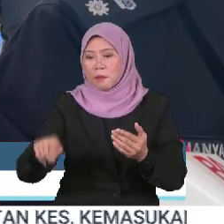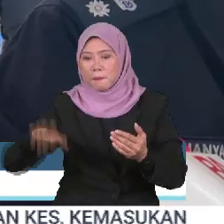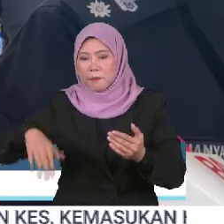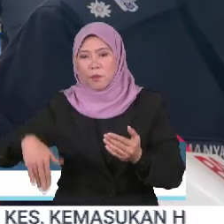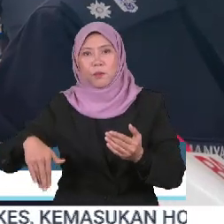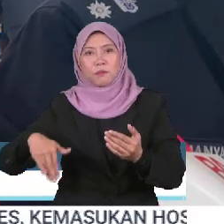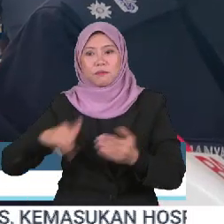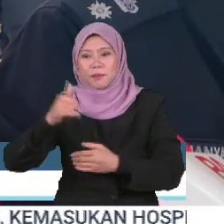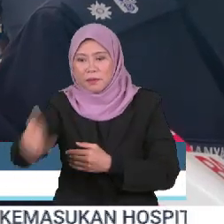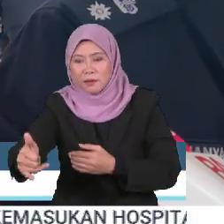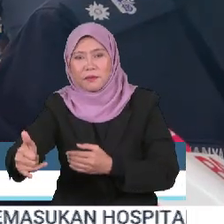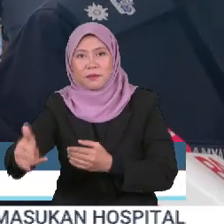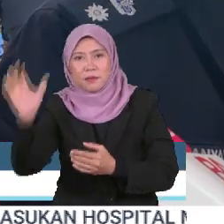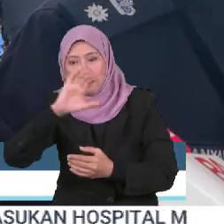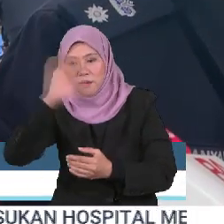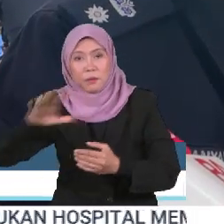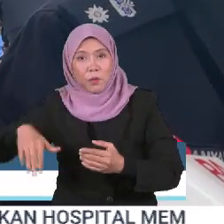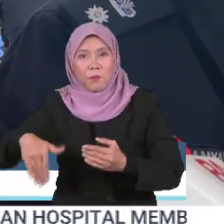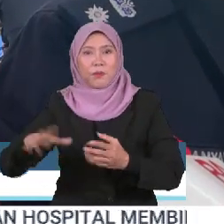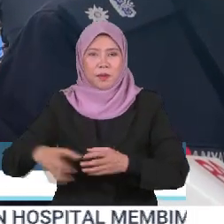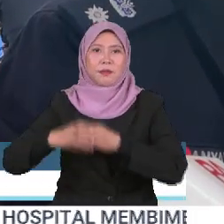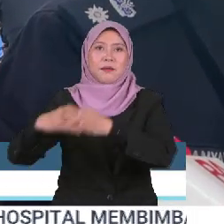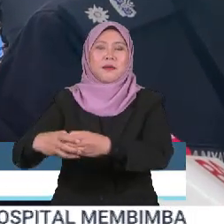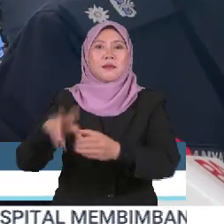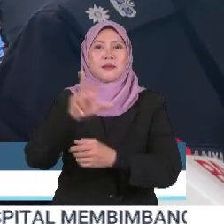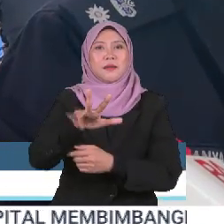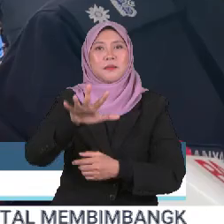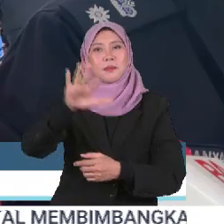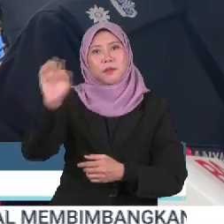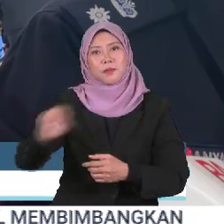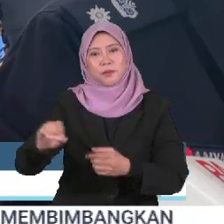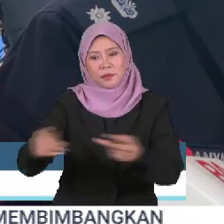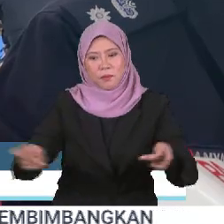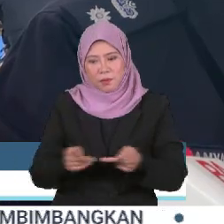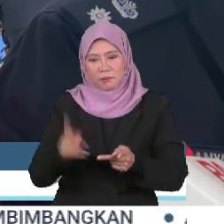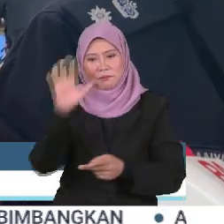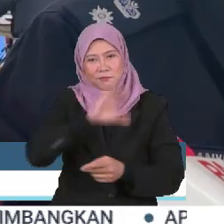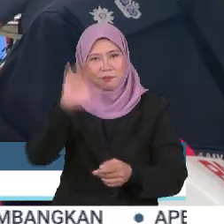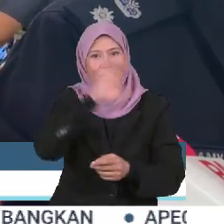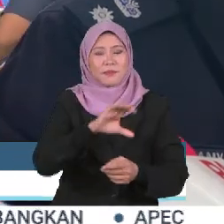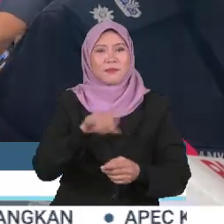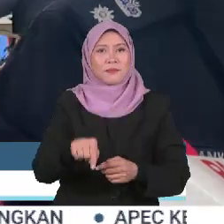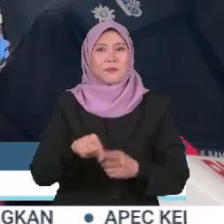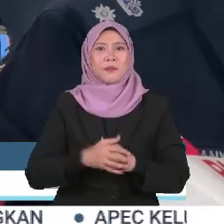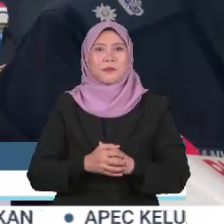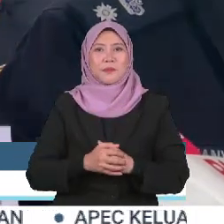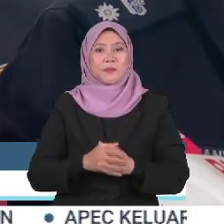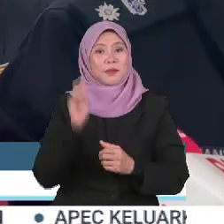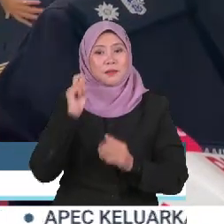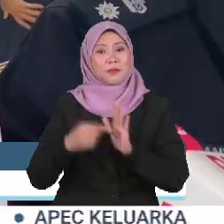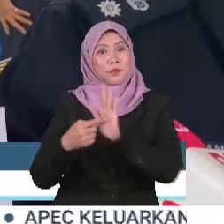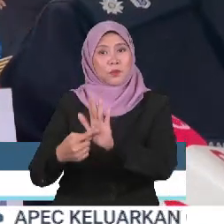belum jejaki sebanyak 35% daripada kawasan pencarian, iaitu yang mana yang saya